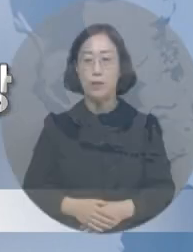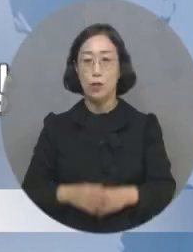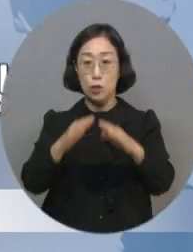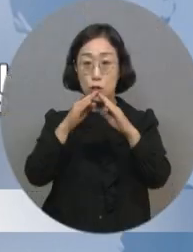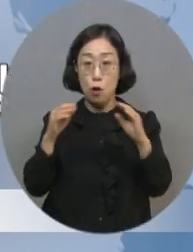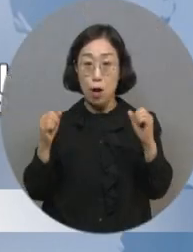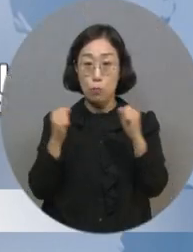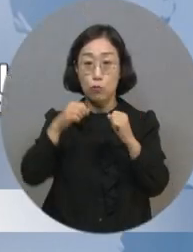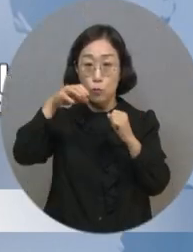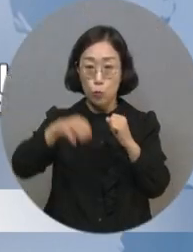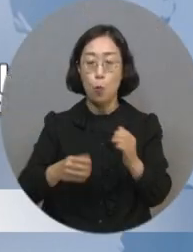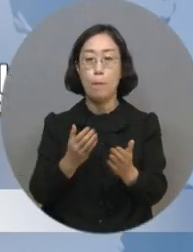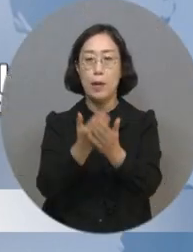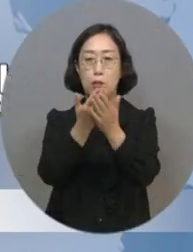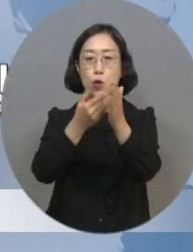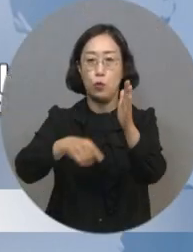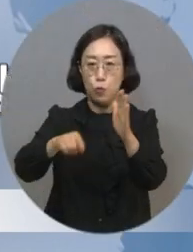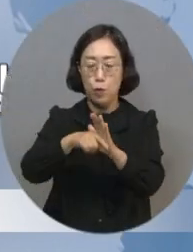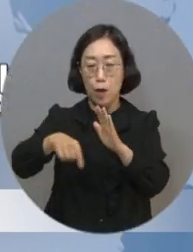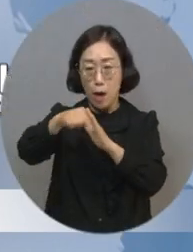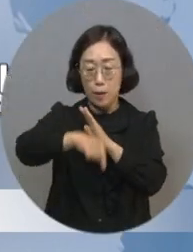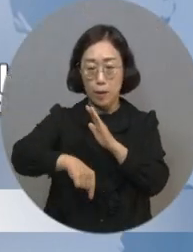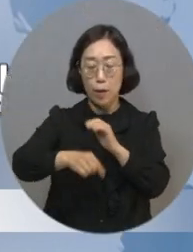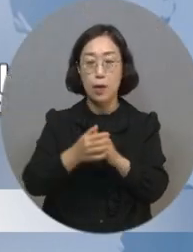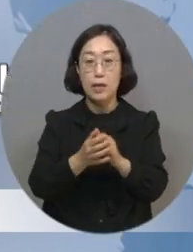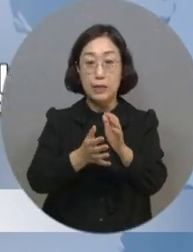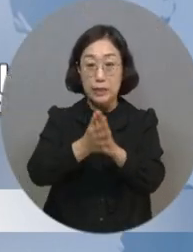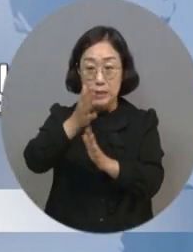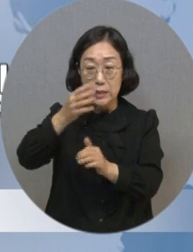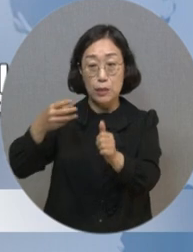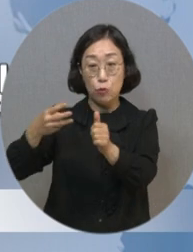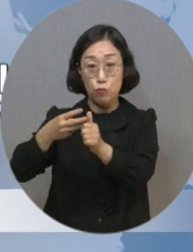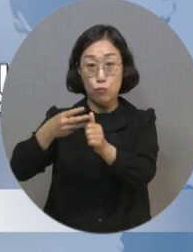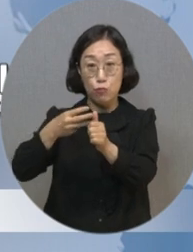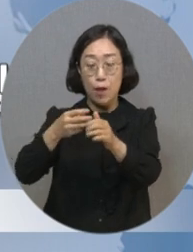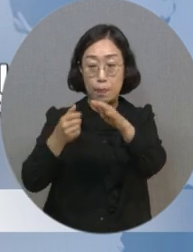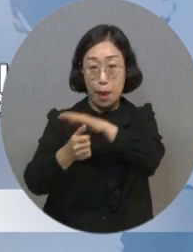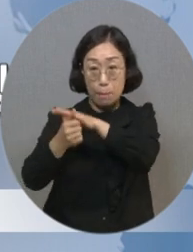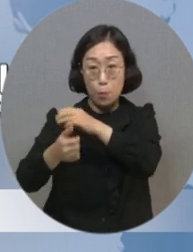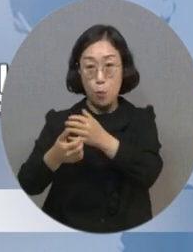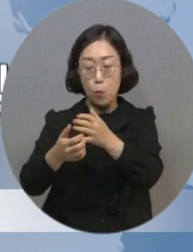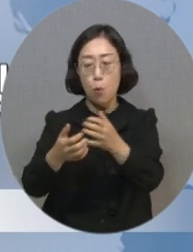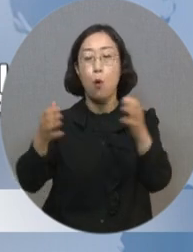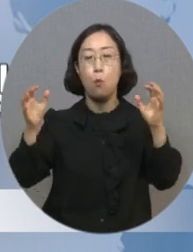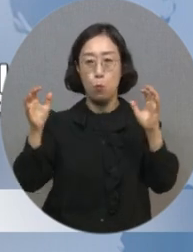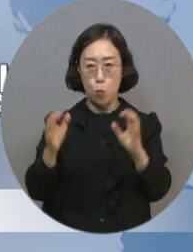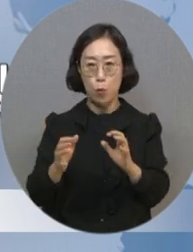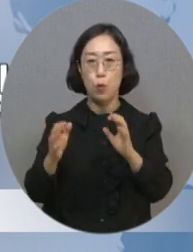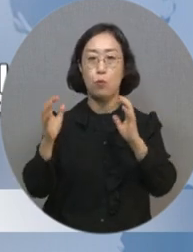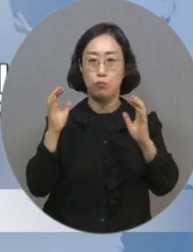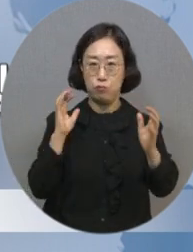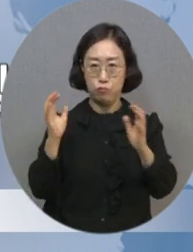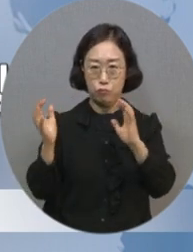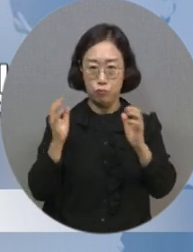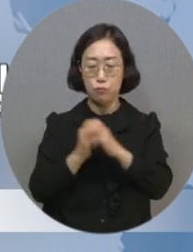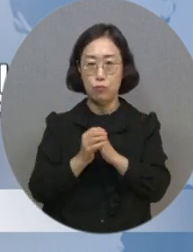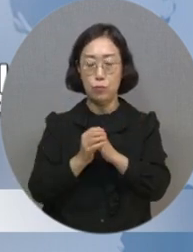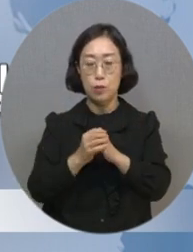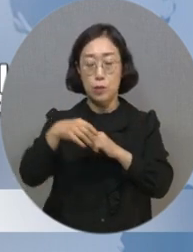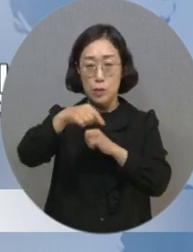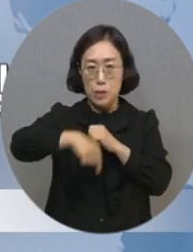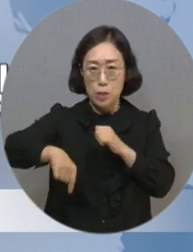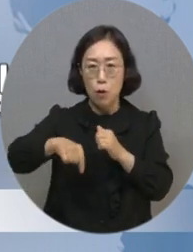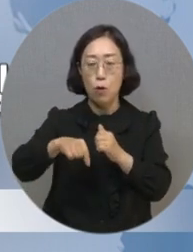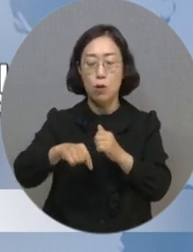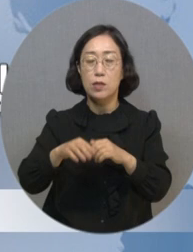전라북도의 발전을 위해 전북도 내 14개 시군의 관계자와 지역 대표들이 한자리에 모였습니다. 지역이 안고